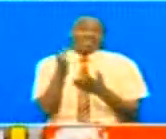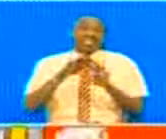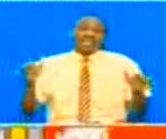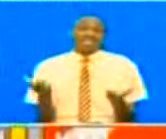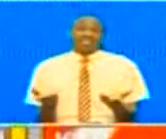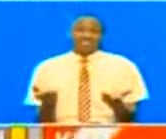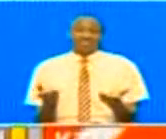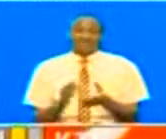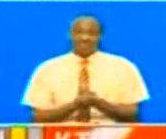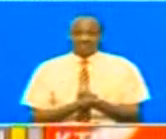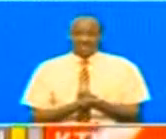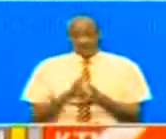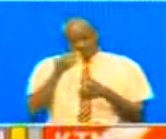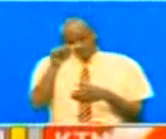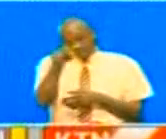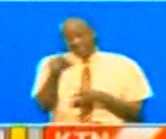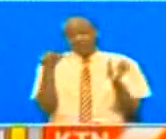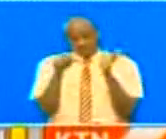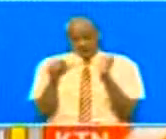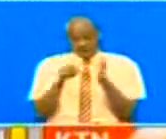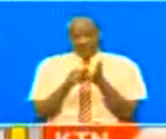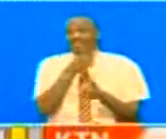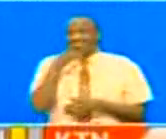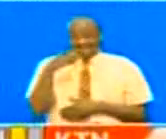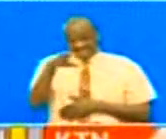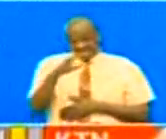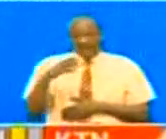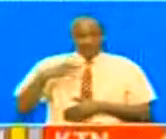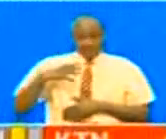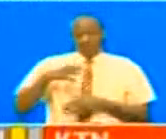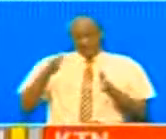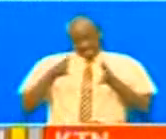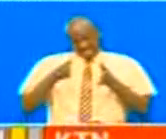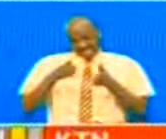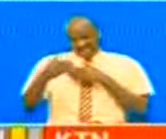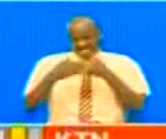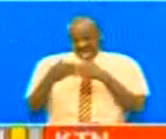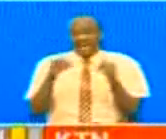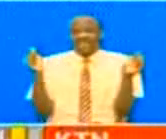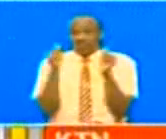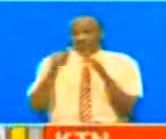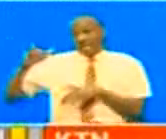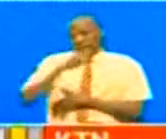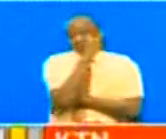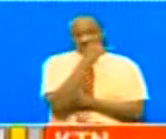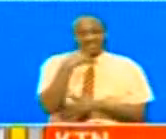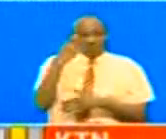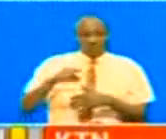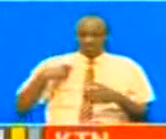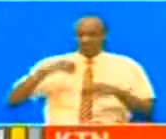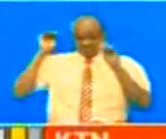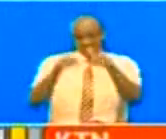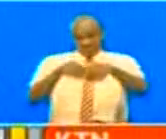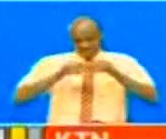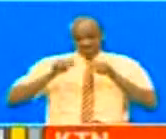nyasi. Kutokana na kukithiri kwa hali hii, wanajeshi katika uwanja wa ndege wa kijeshi eneo la Nanyuki wameweka ua na kuchimba mtaro